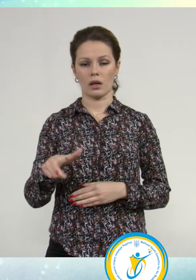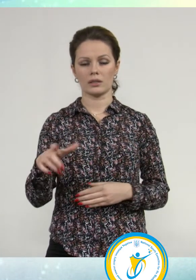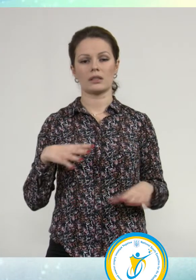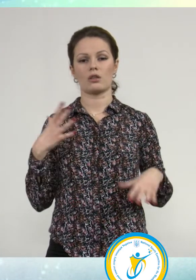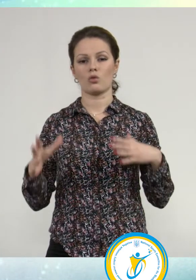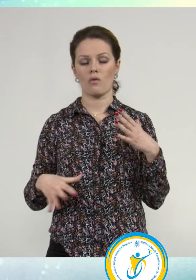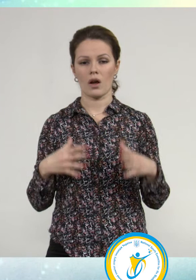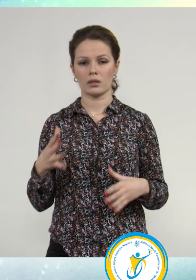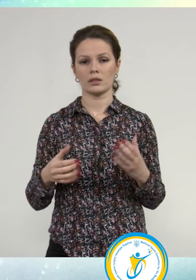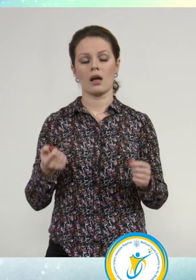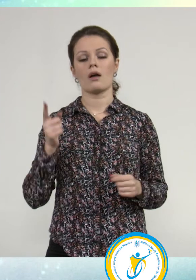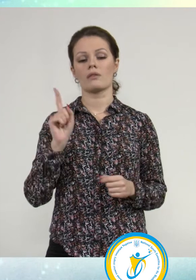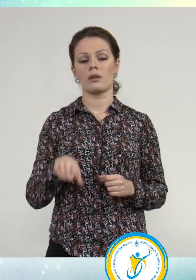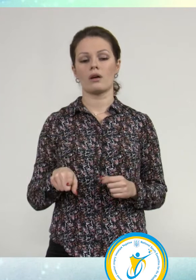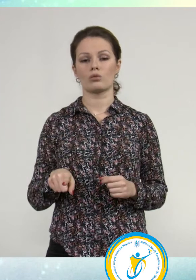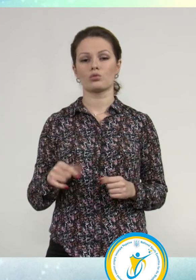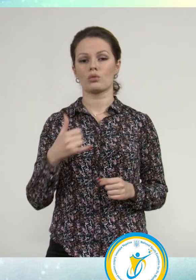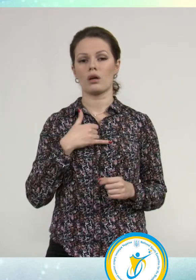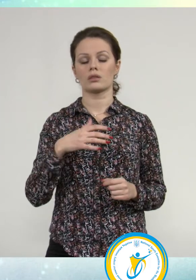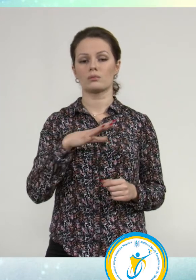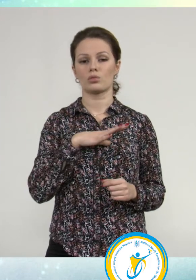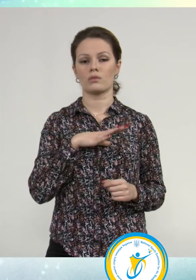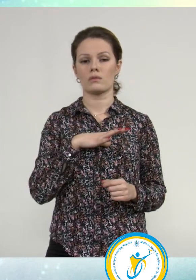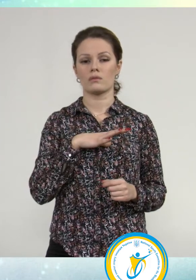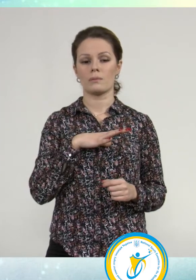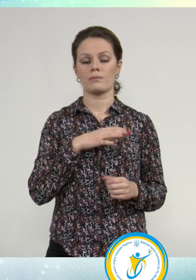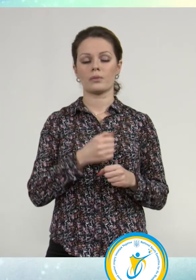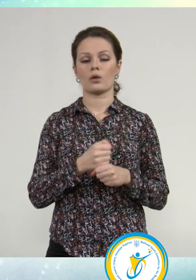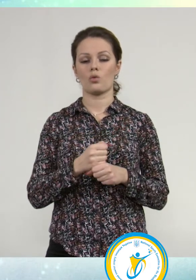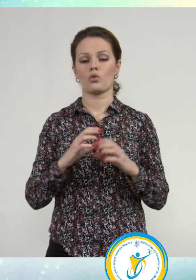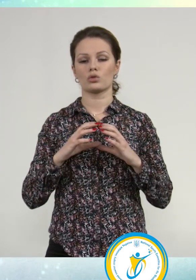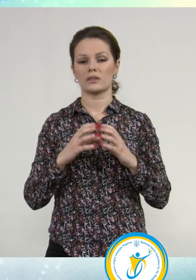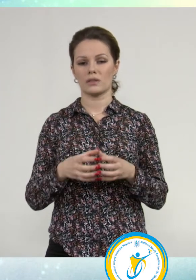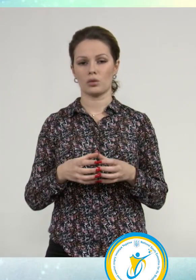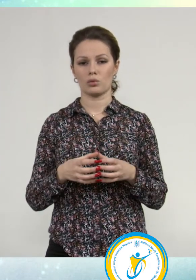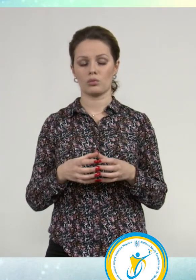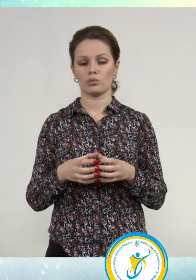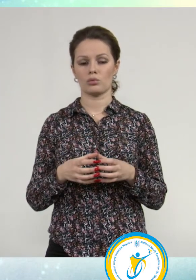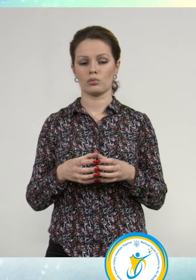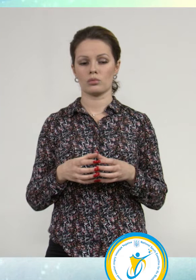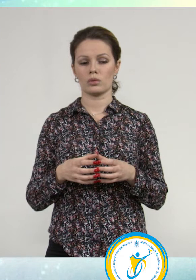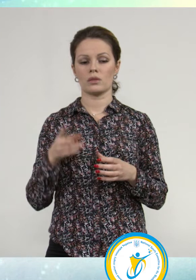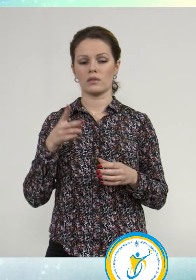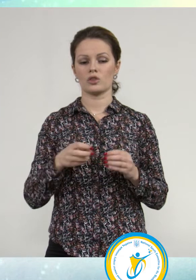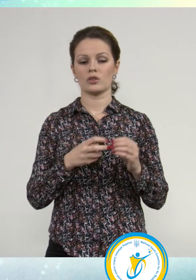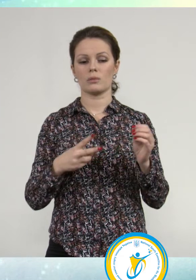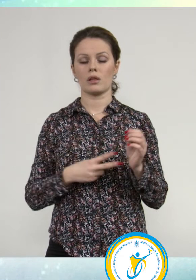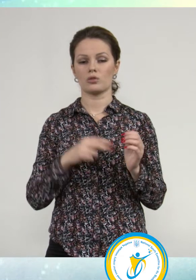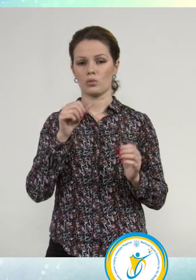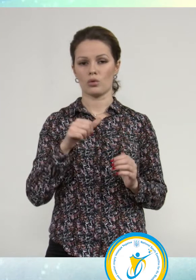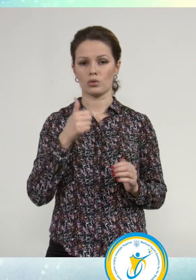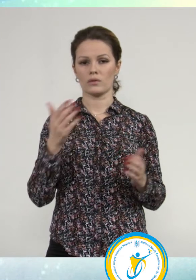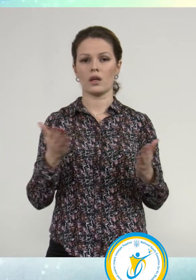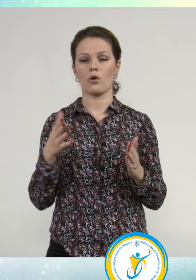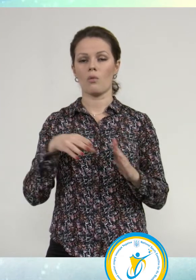також у нас був Кубок світу у 2017 році, в якому приймало